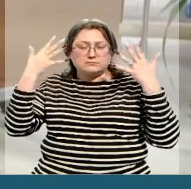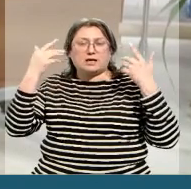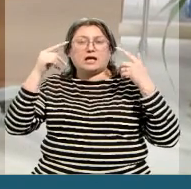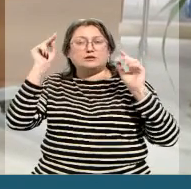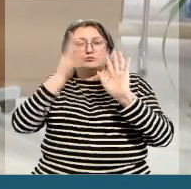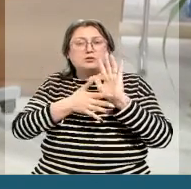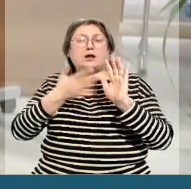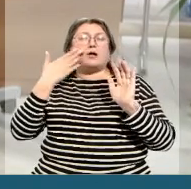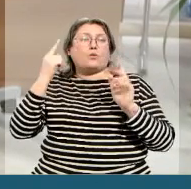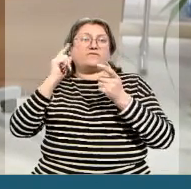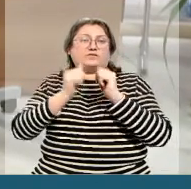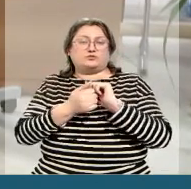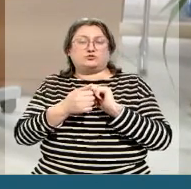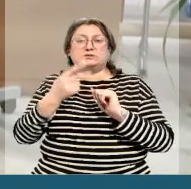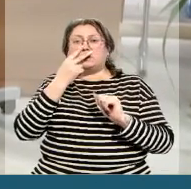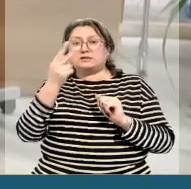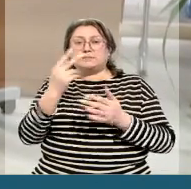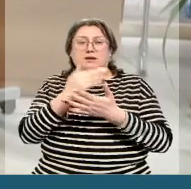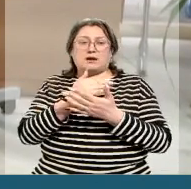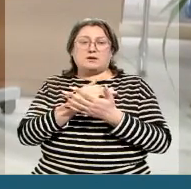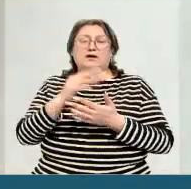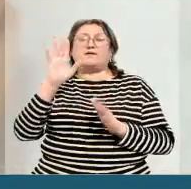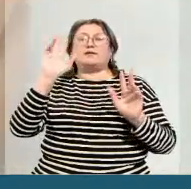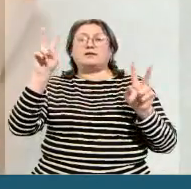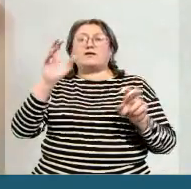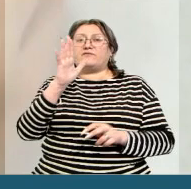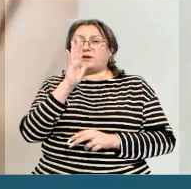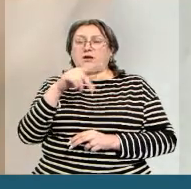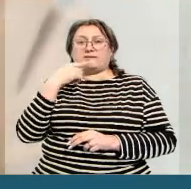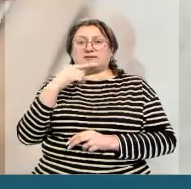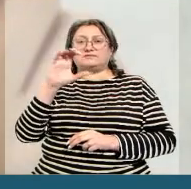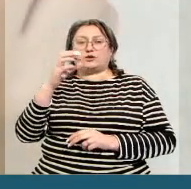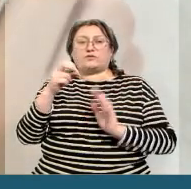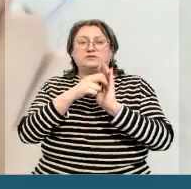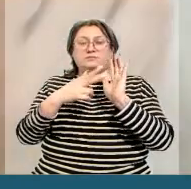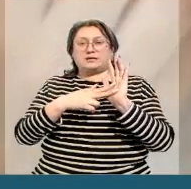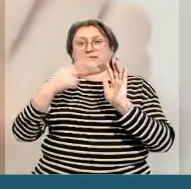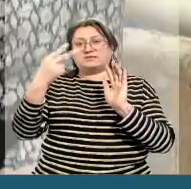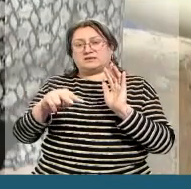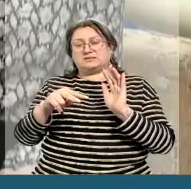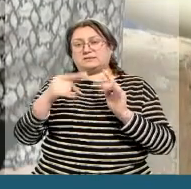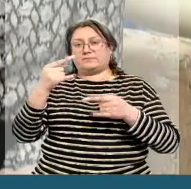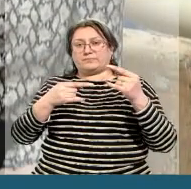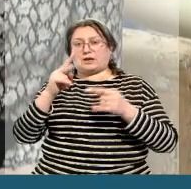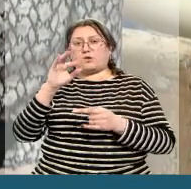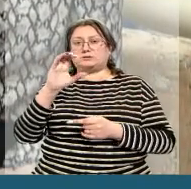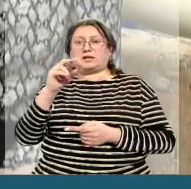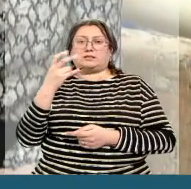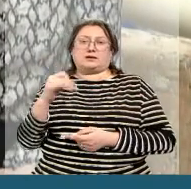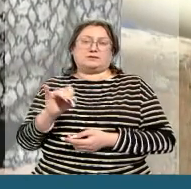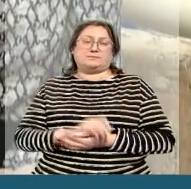среду и легко выучить язык, смотрите программу «Время говорить» в среду 18:20